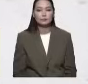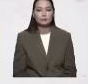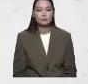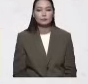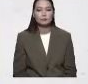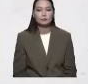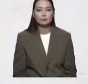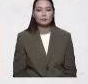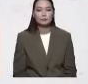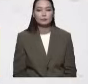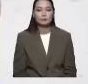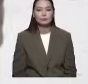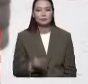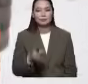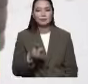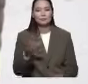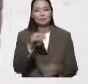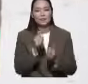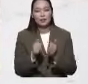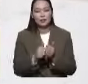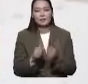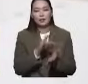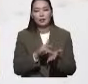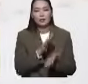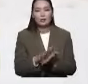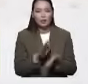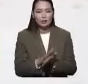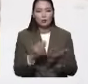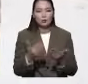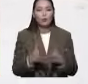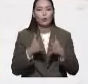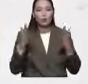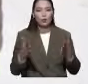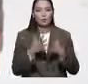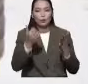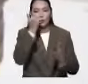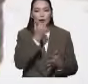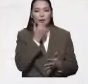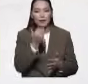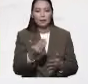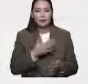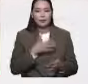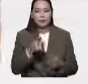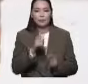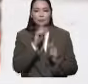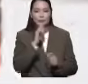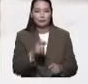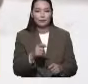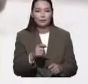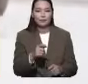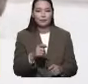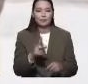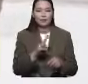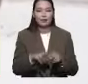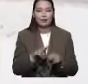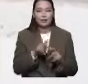Қаламызды көркейтіп, қардан тазартып, жолымызды ашып жатқаныңыз үшін сізге көп-көп рахмет. Мынау сізге менің атымнан. Жұмысыңыз